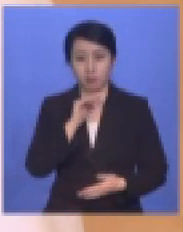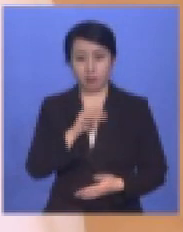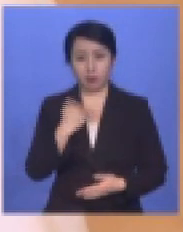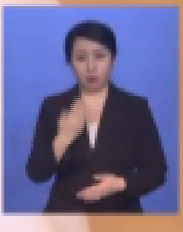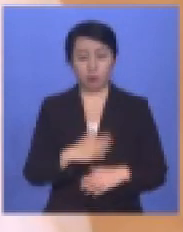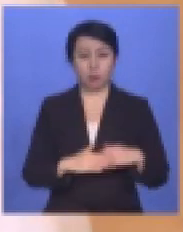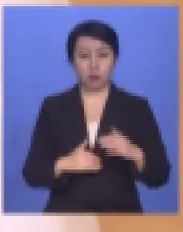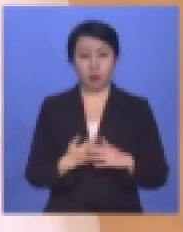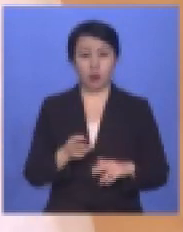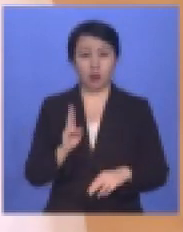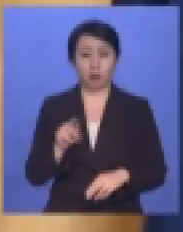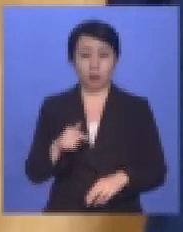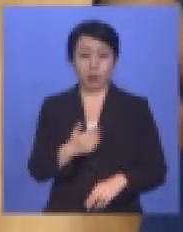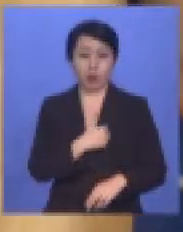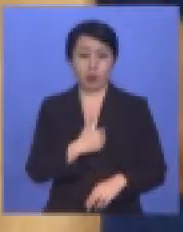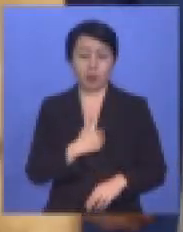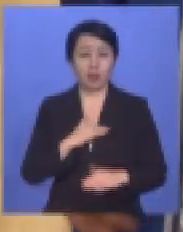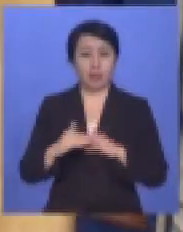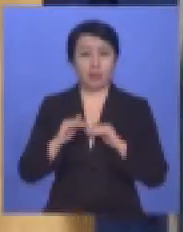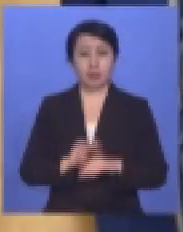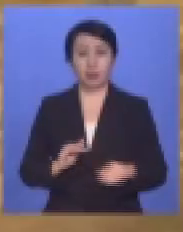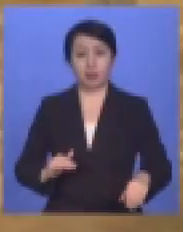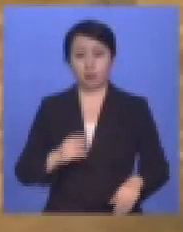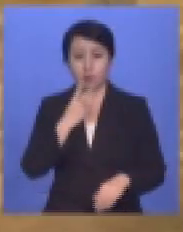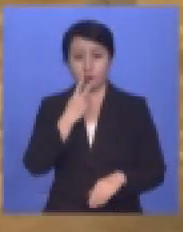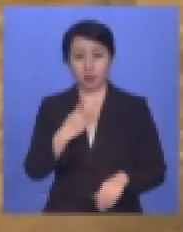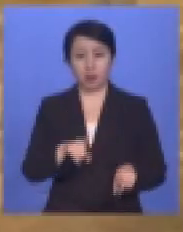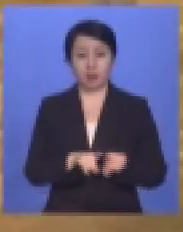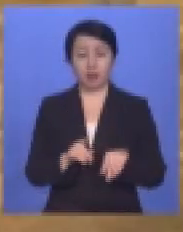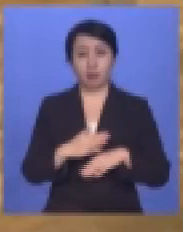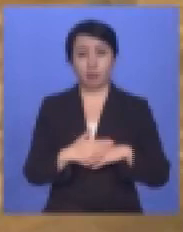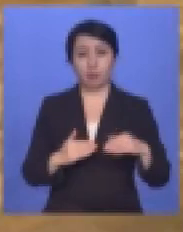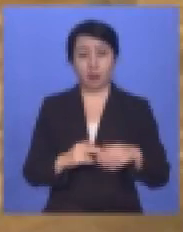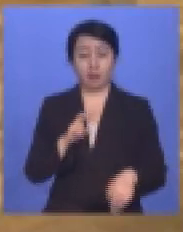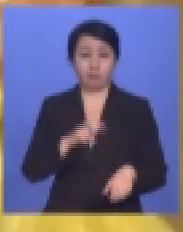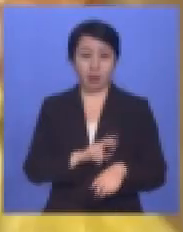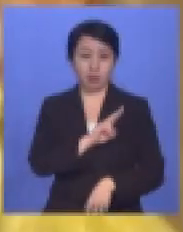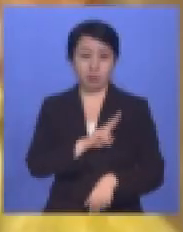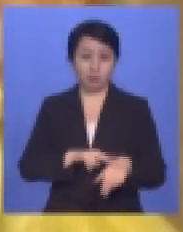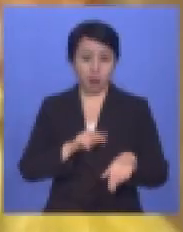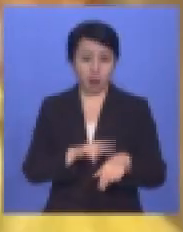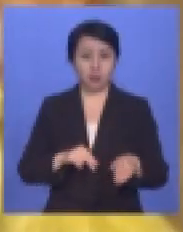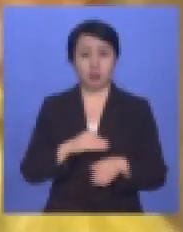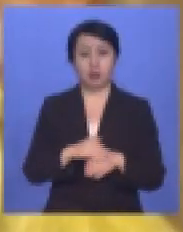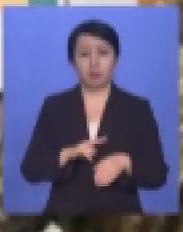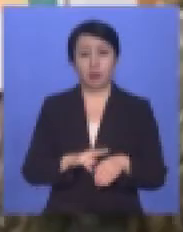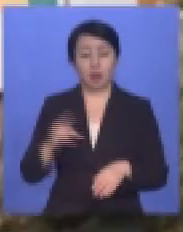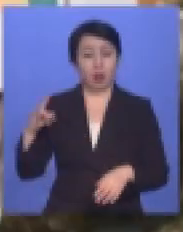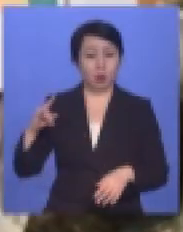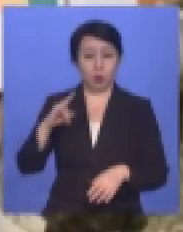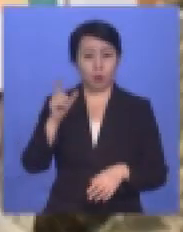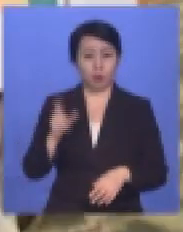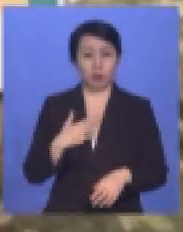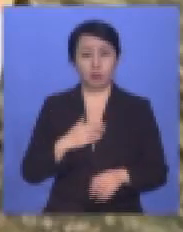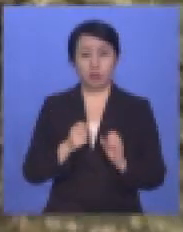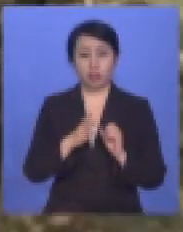ту профессию, на которую они хотят. На сцене дети продемонстрировали такие профессии, как врач, полицейский, пограничник и летчик. Мне